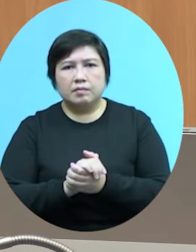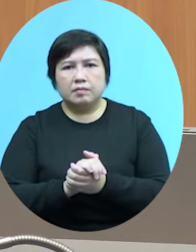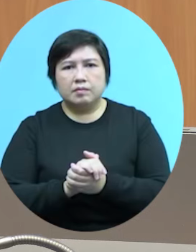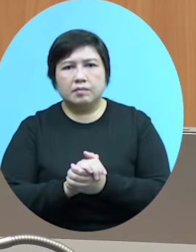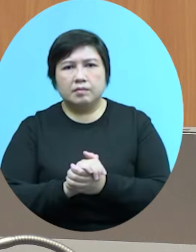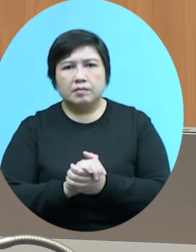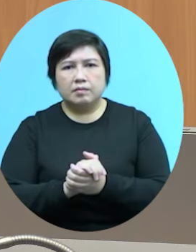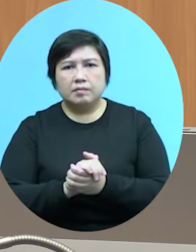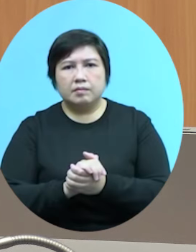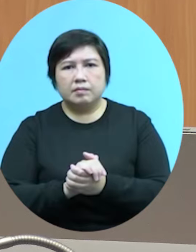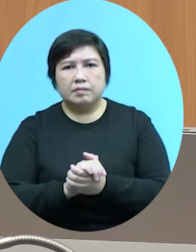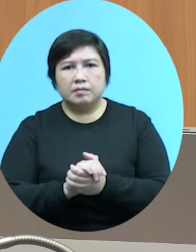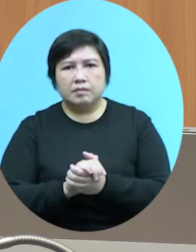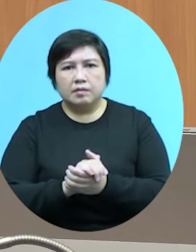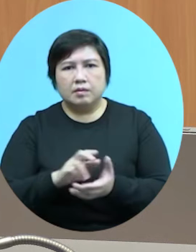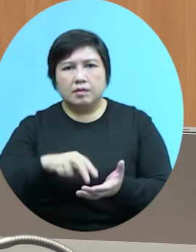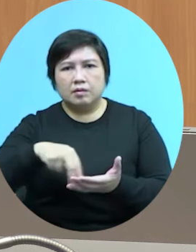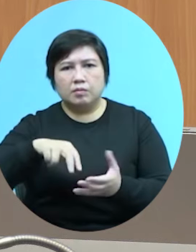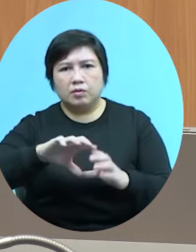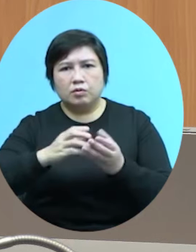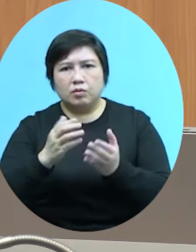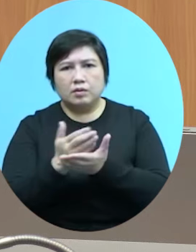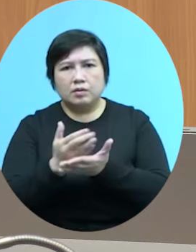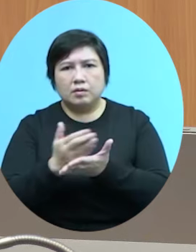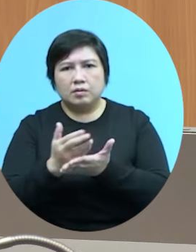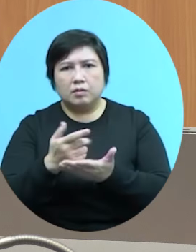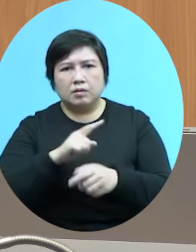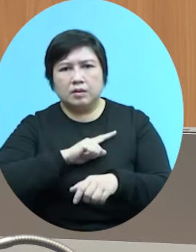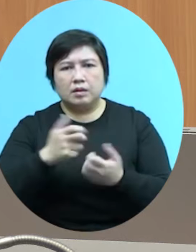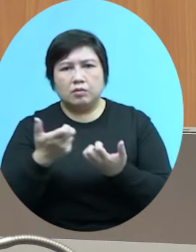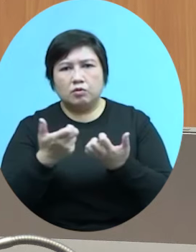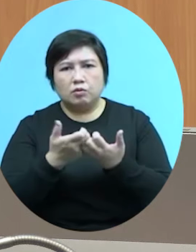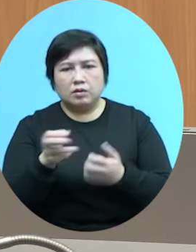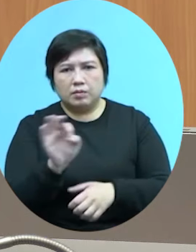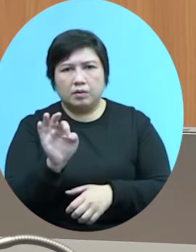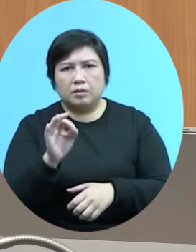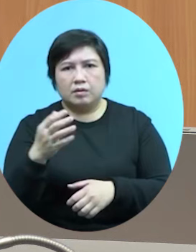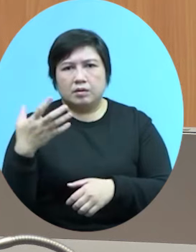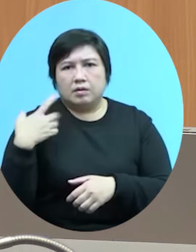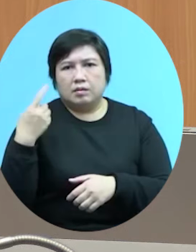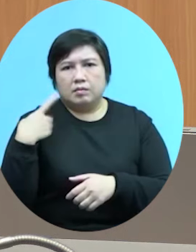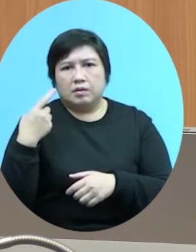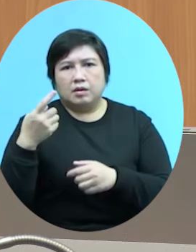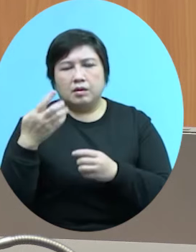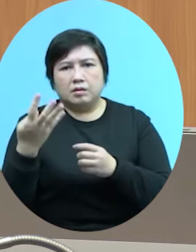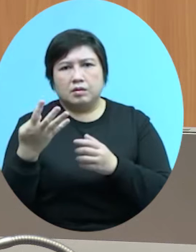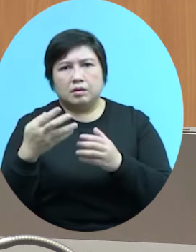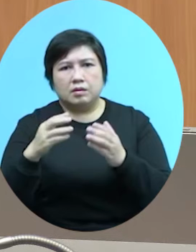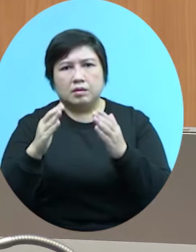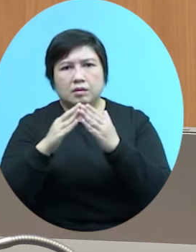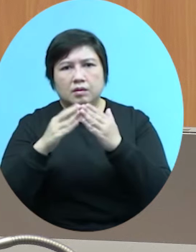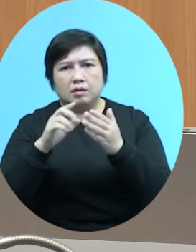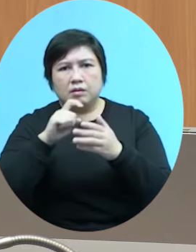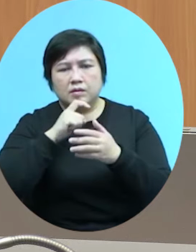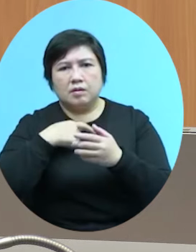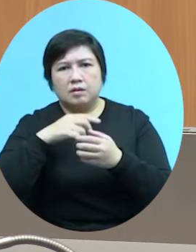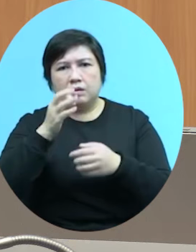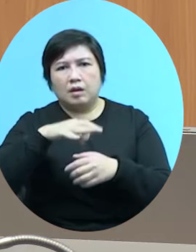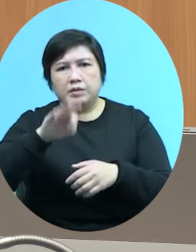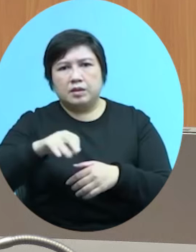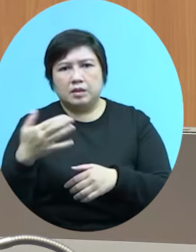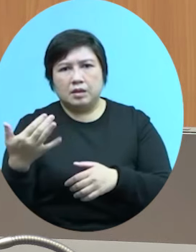跳舞群組測試跳舞群組測試我自己就沒有數字我知道昨天那四間大概都做了三千